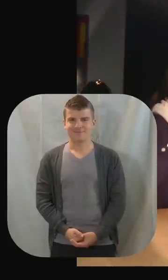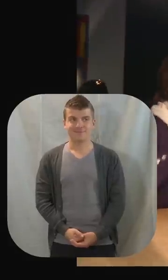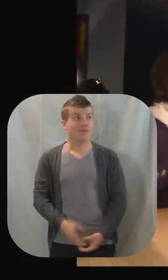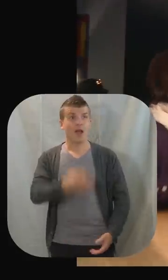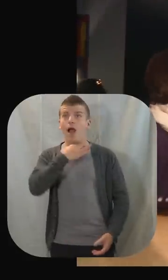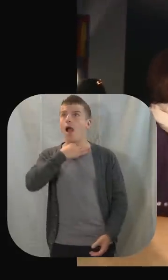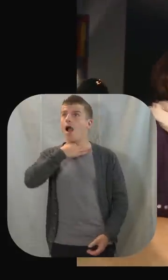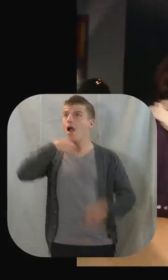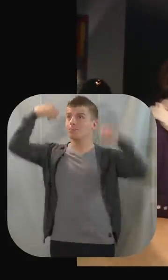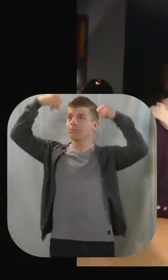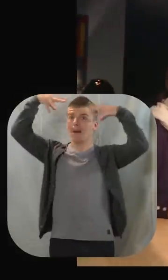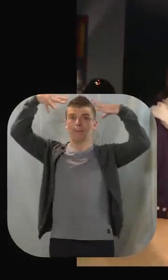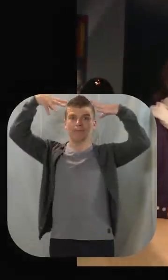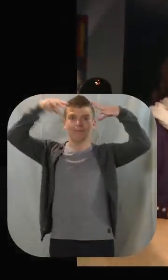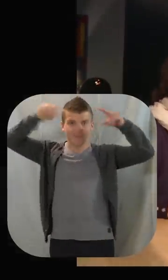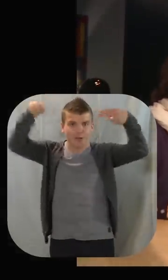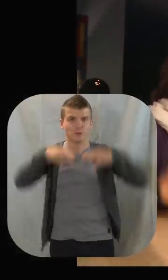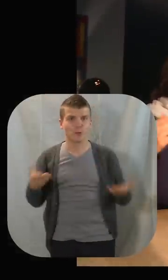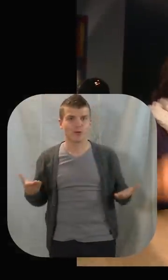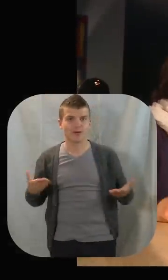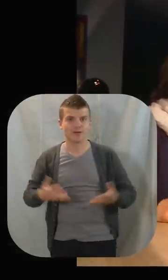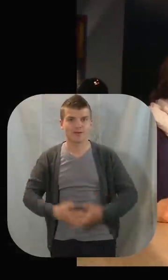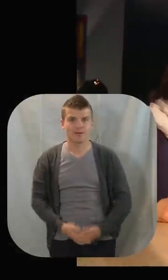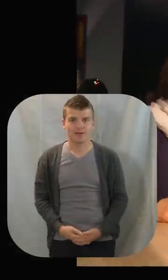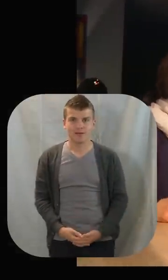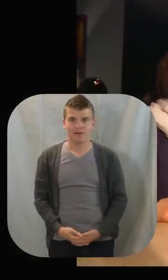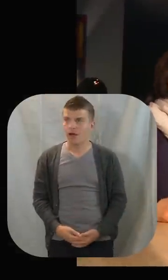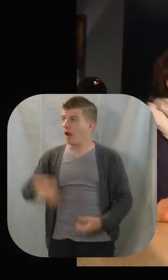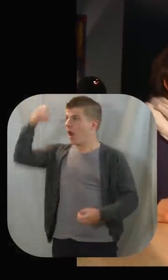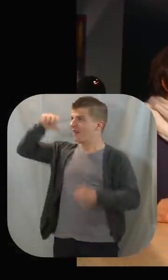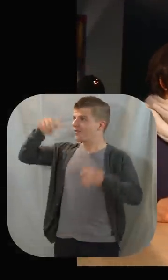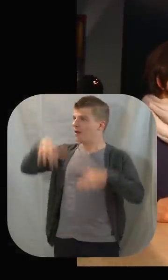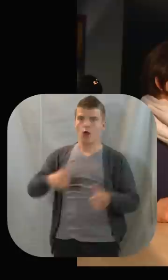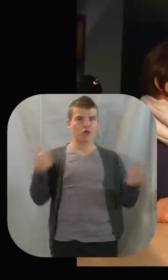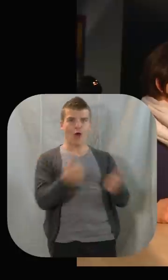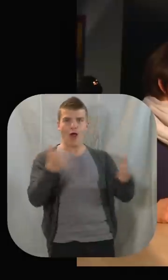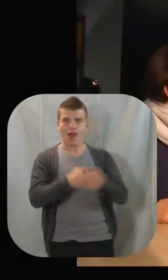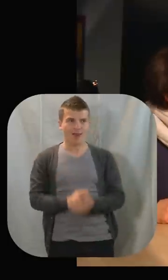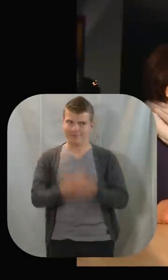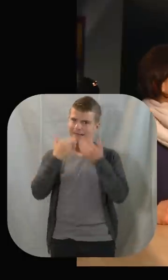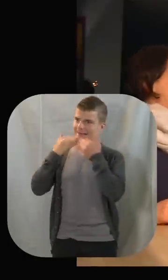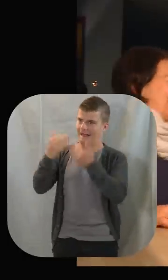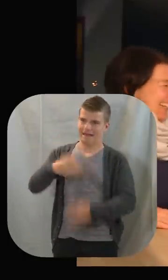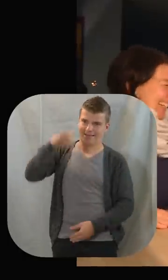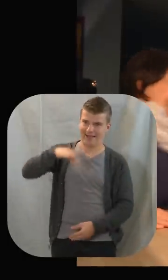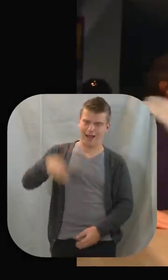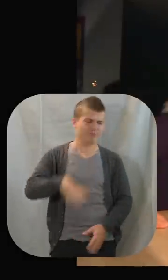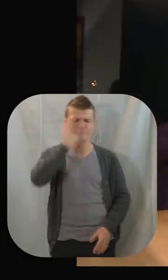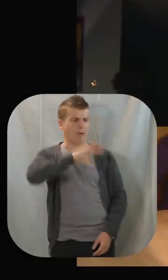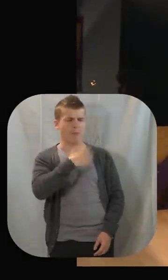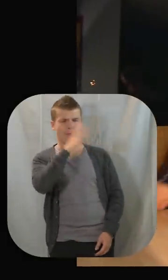Ah, das Licht ist wieder da. Der Strom ist wieder da. Das ist ja toll. Danke für den Tee. Nichts zu